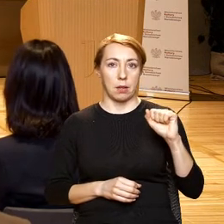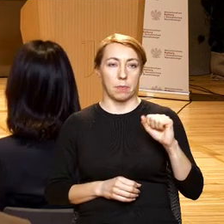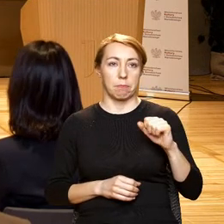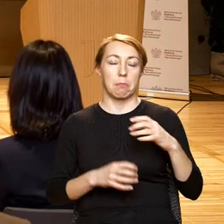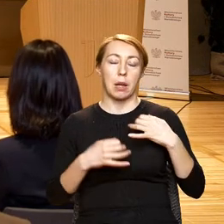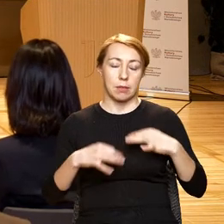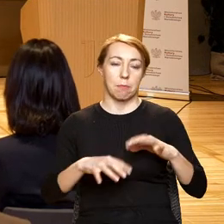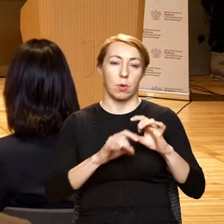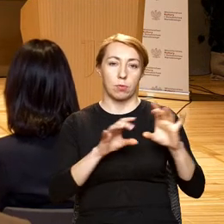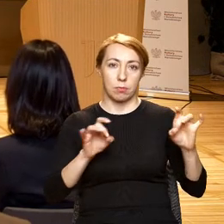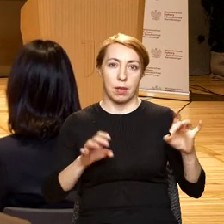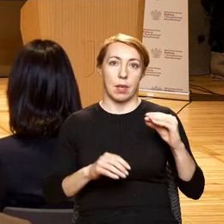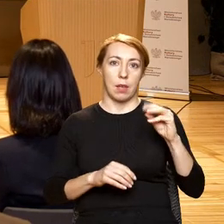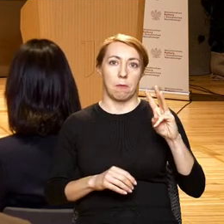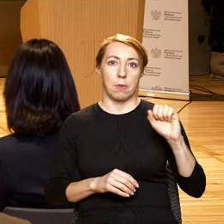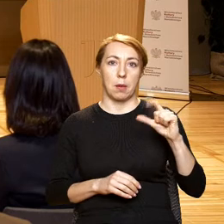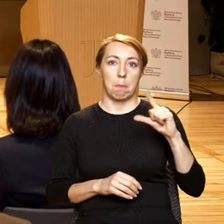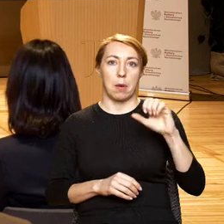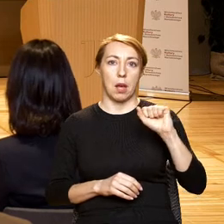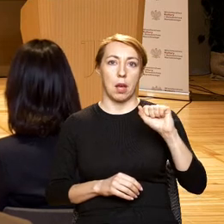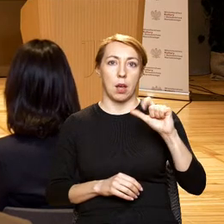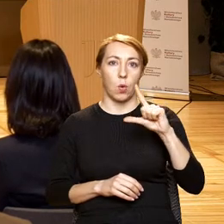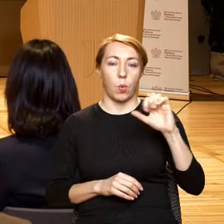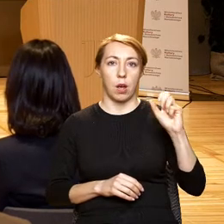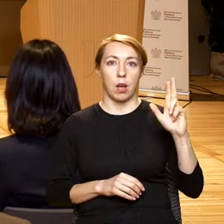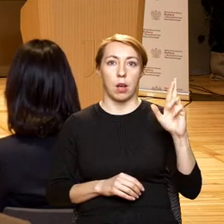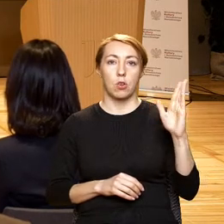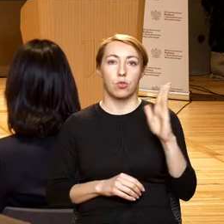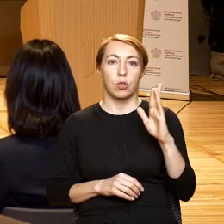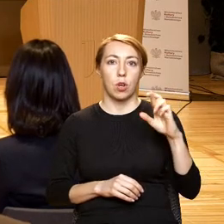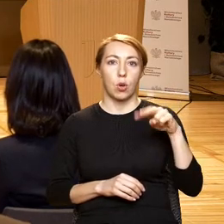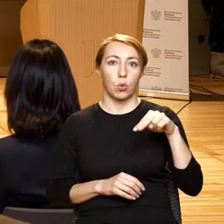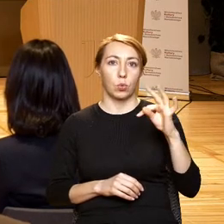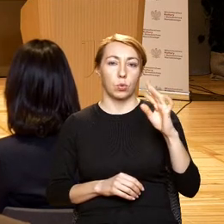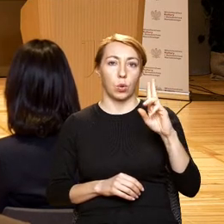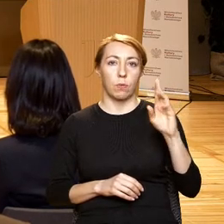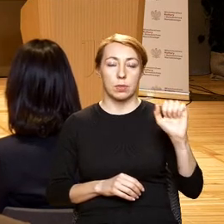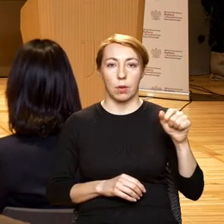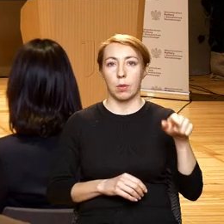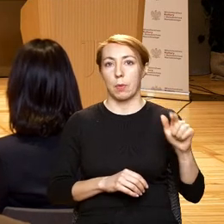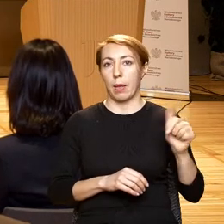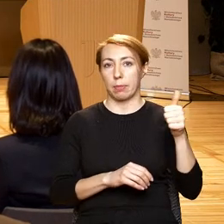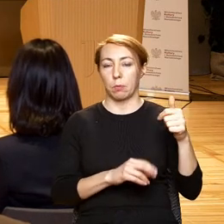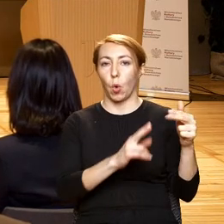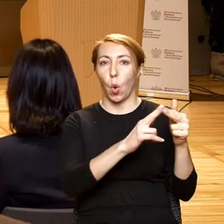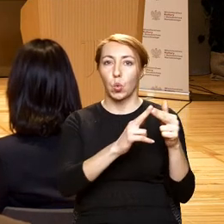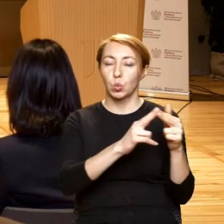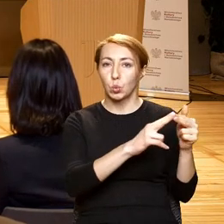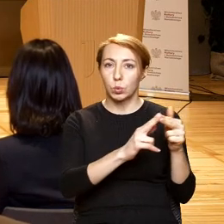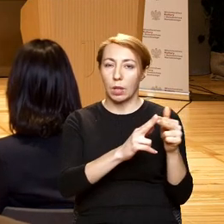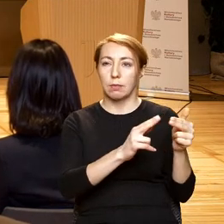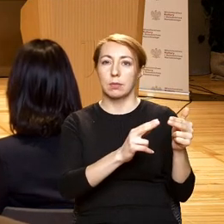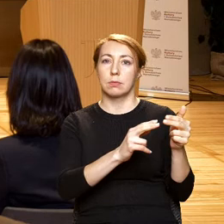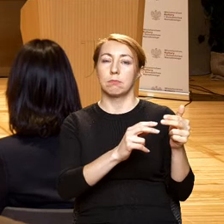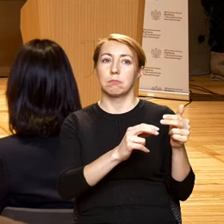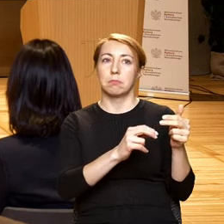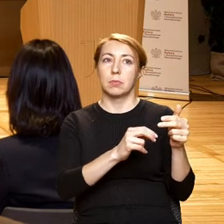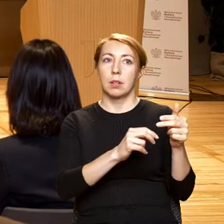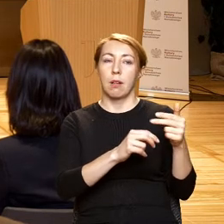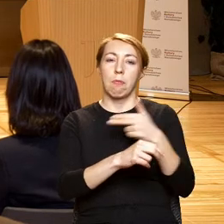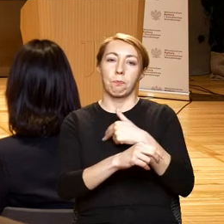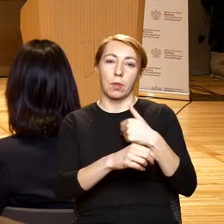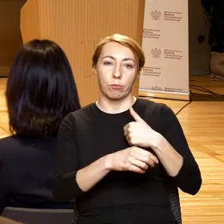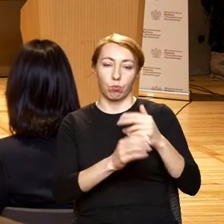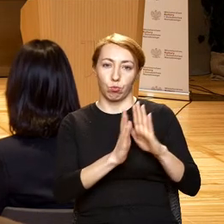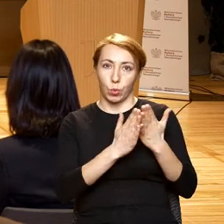profesor Ewa Pałasz-Rutkowska, która była jedną z konsultantów naszej